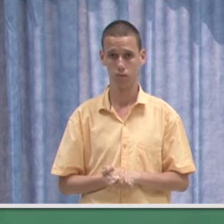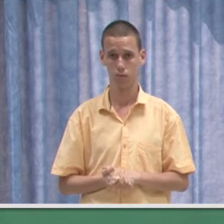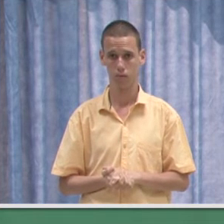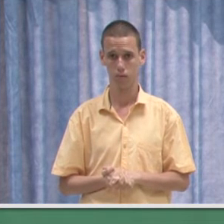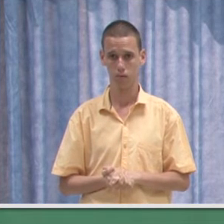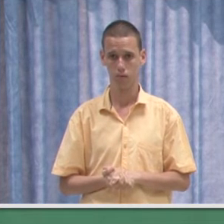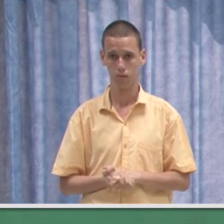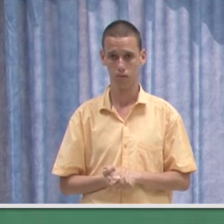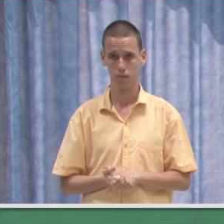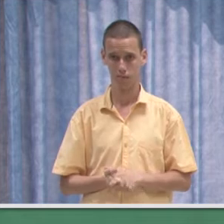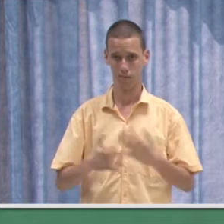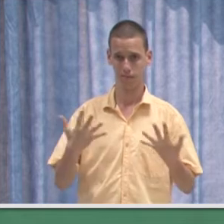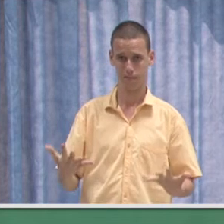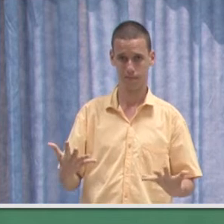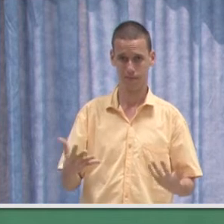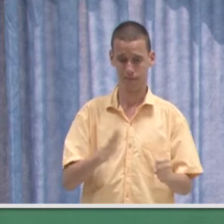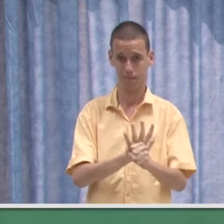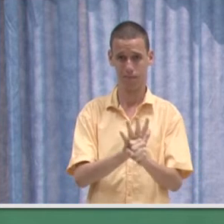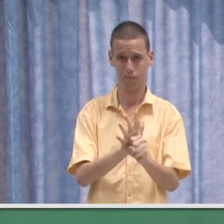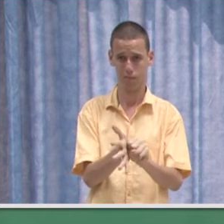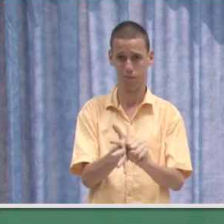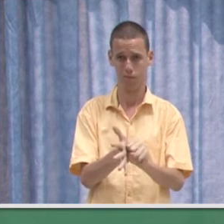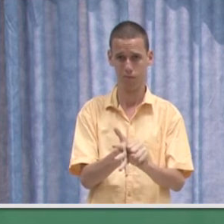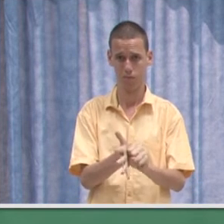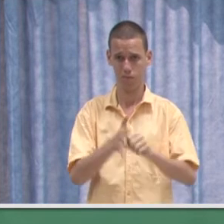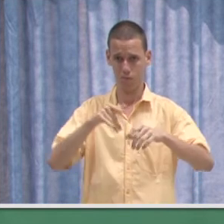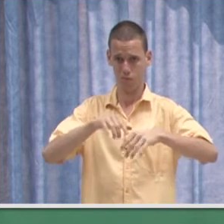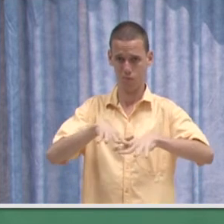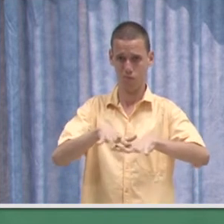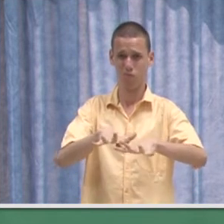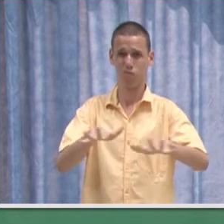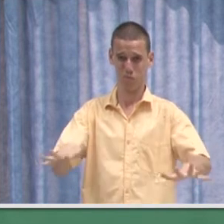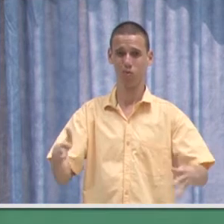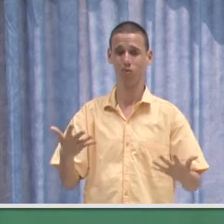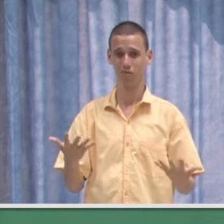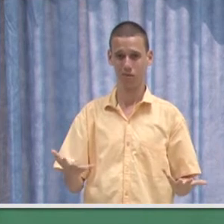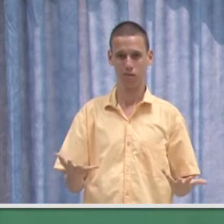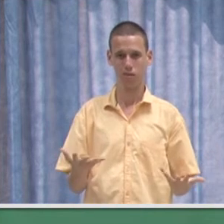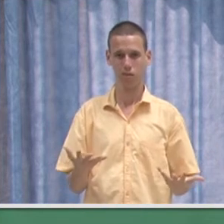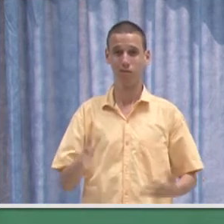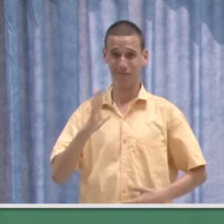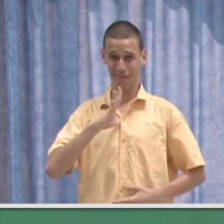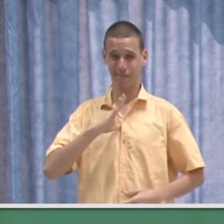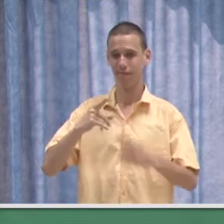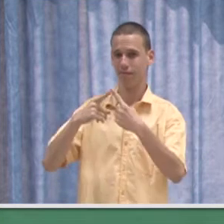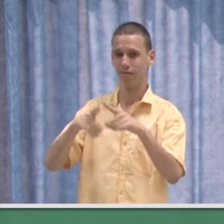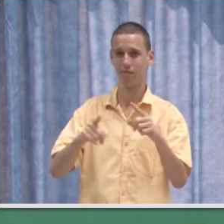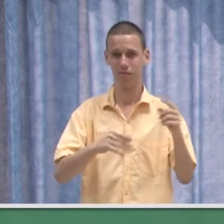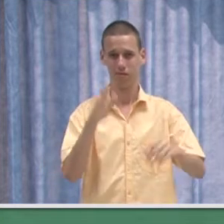les mondes. Certaines régions, il peut beaucoup plus affecté que les autres. Par exemple, nous connaissons l'Amérique.